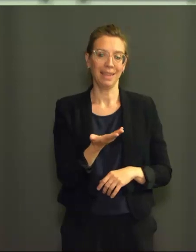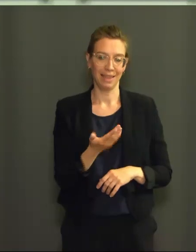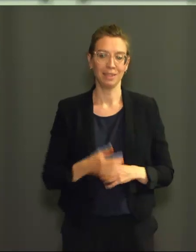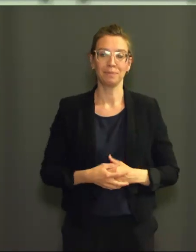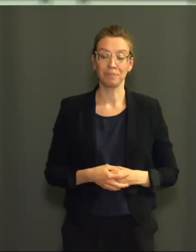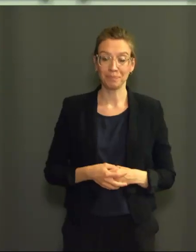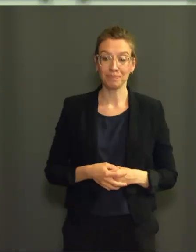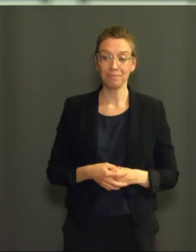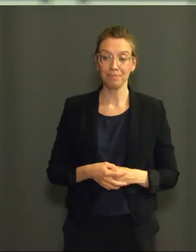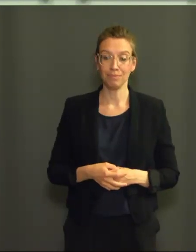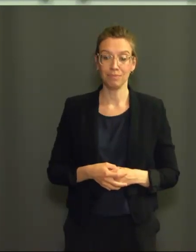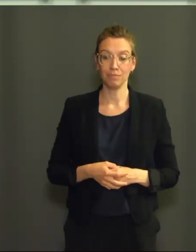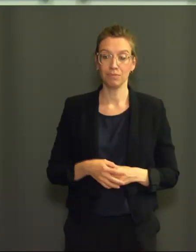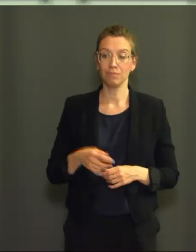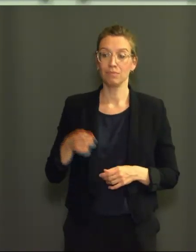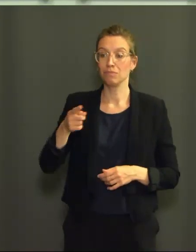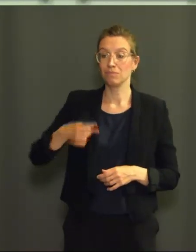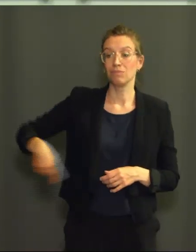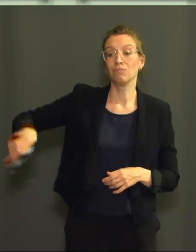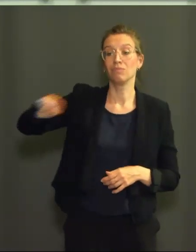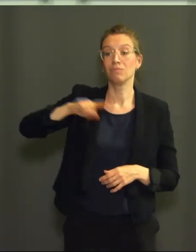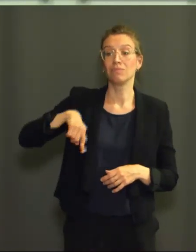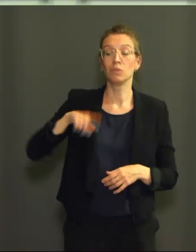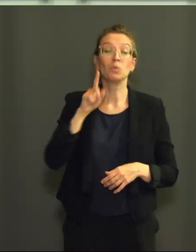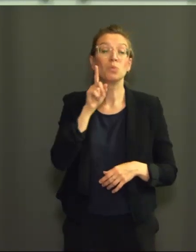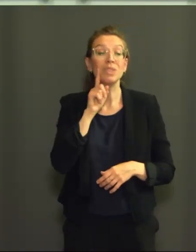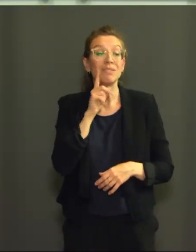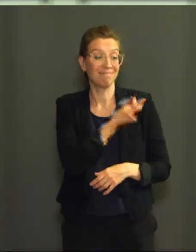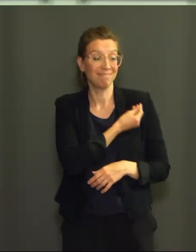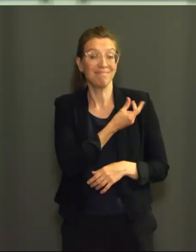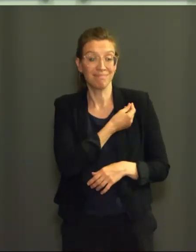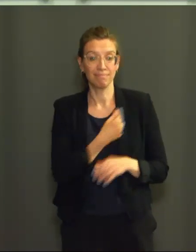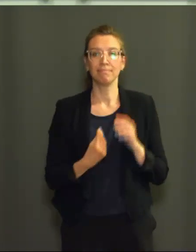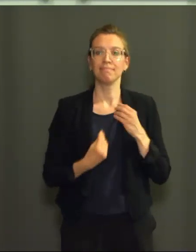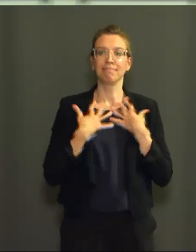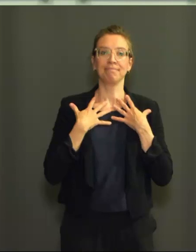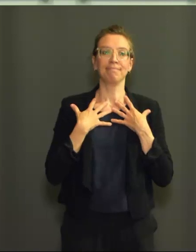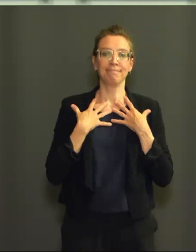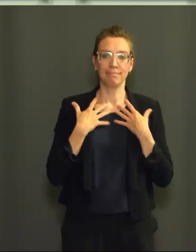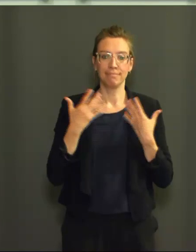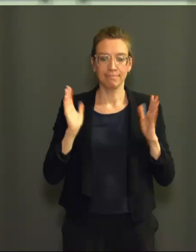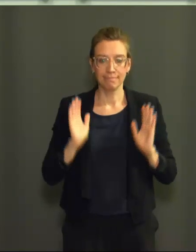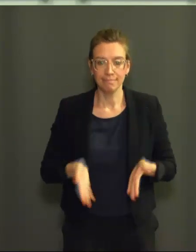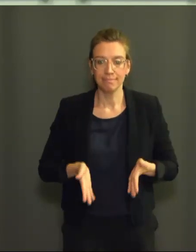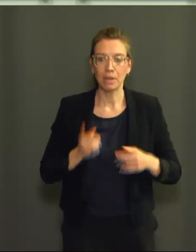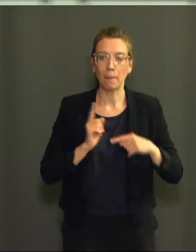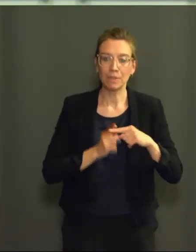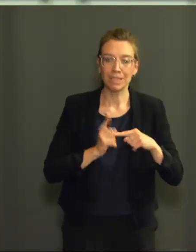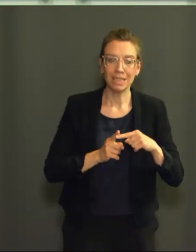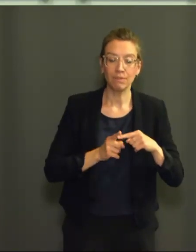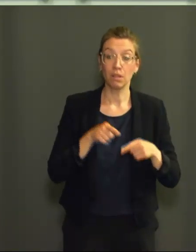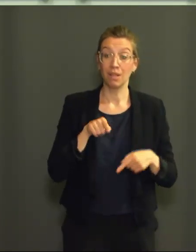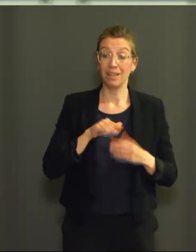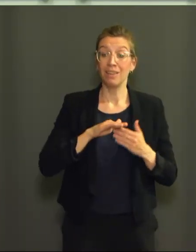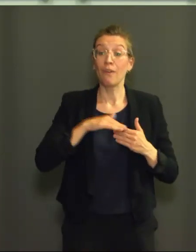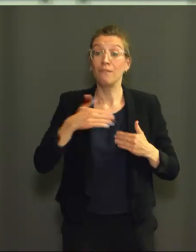vertegenwoordigen iets meer dan 1% van alle opnames. Meer gedetailleerde gegevens over